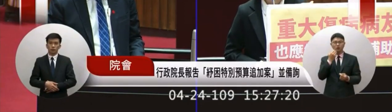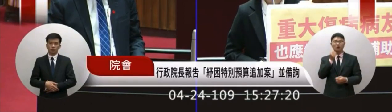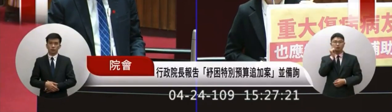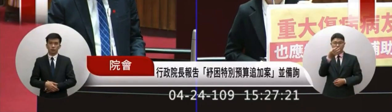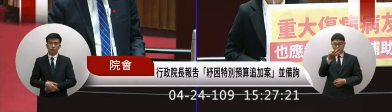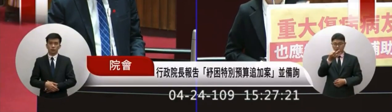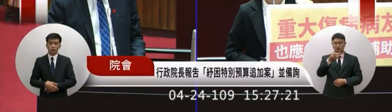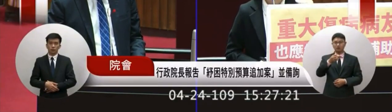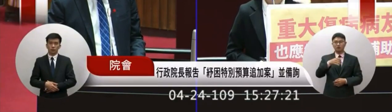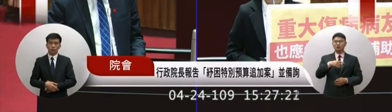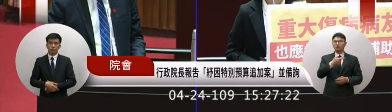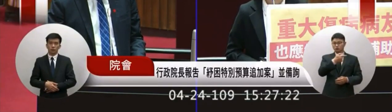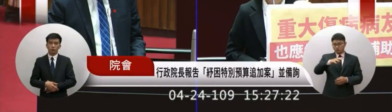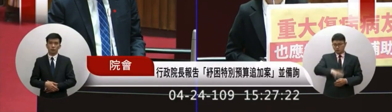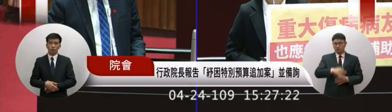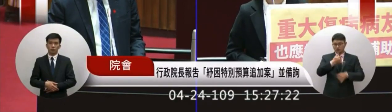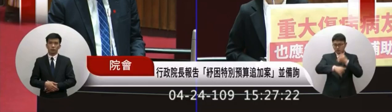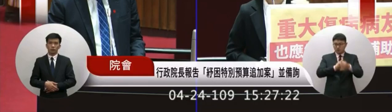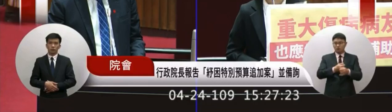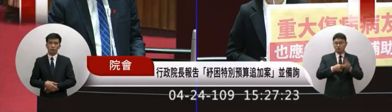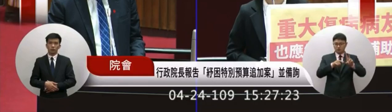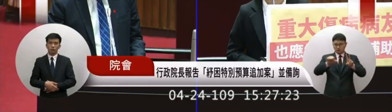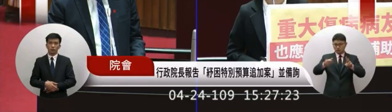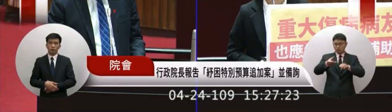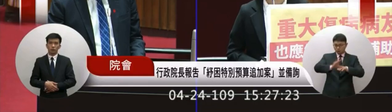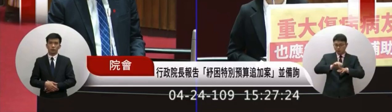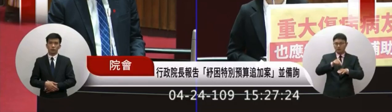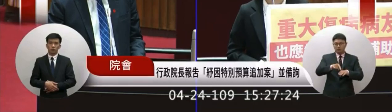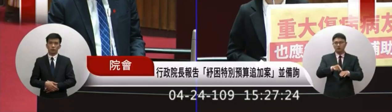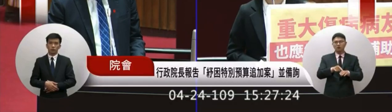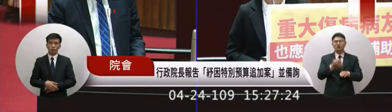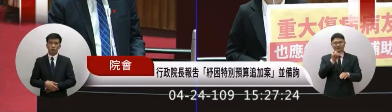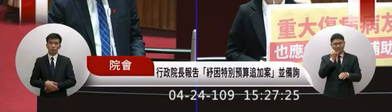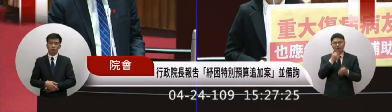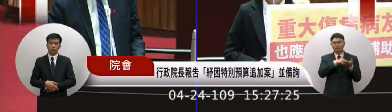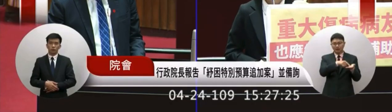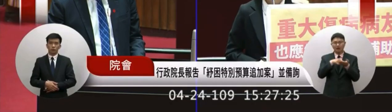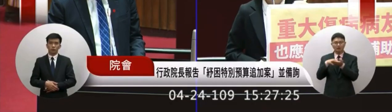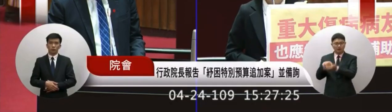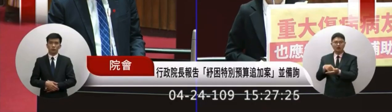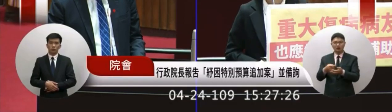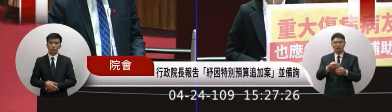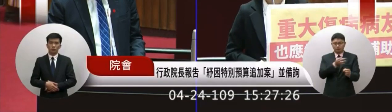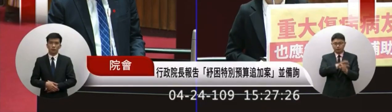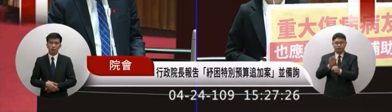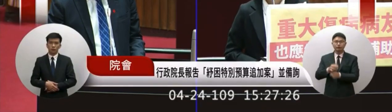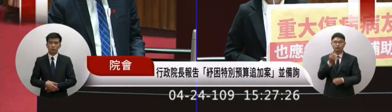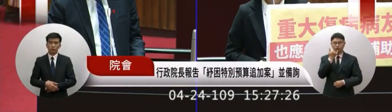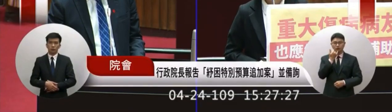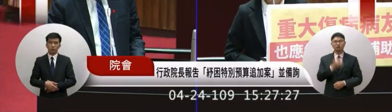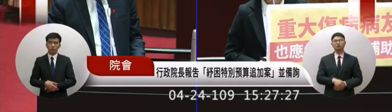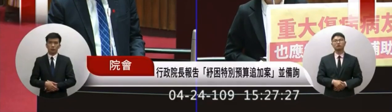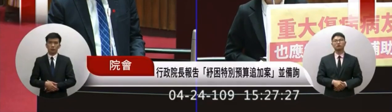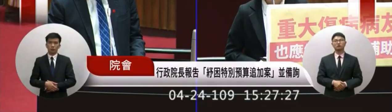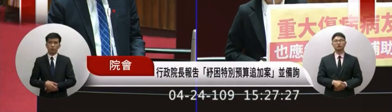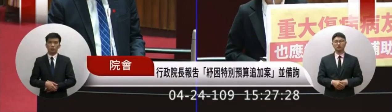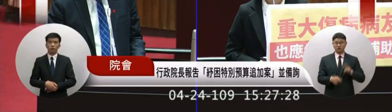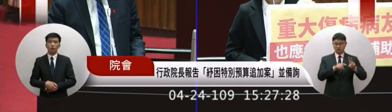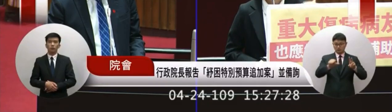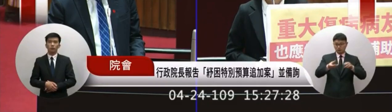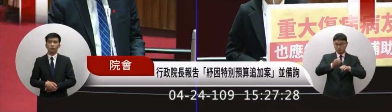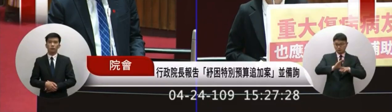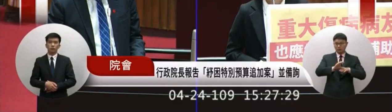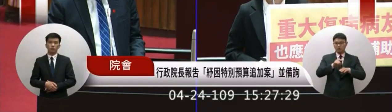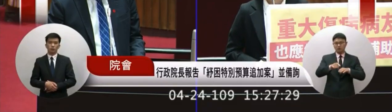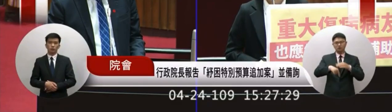说收入小于最低生活费的2.5倍的情况下，一起都能够提供补助，而不是只有这部分低于2.5倍的基本收入的情